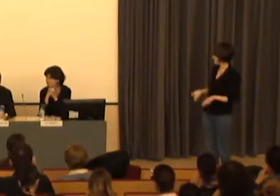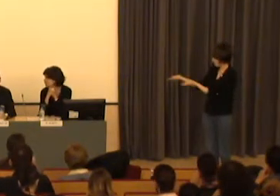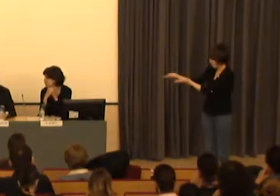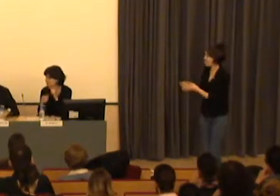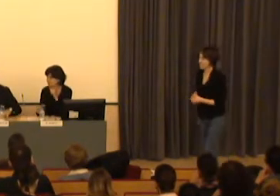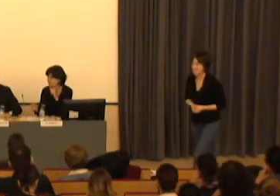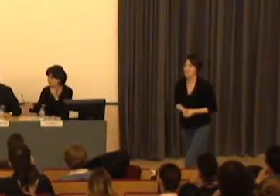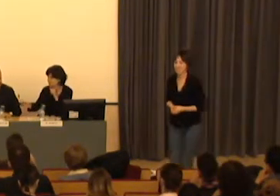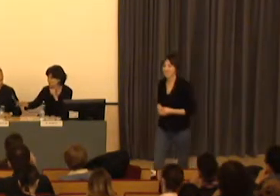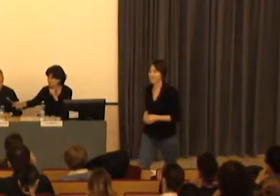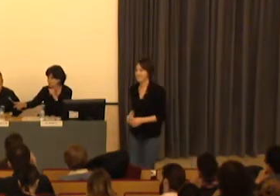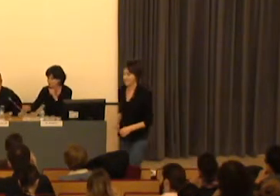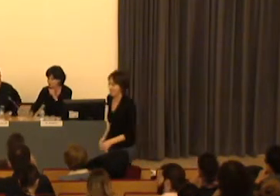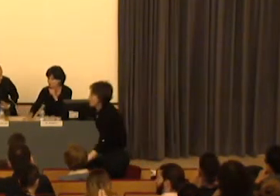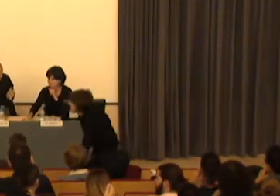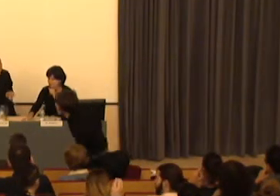Albert.